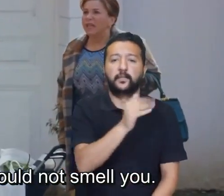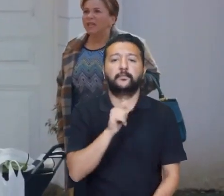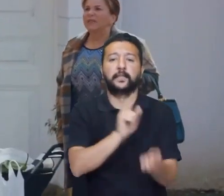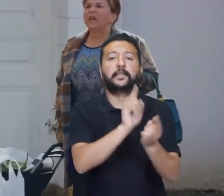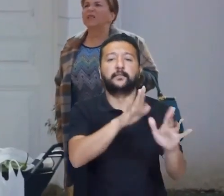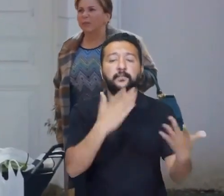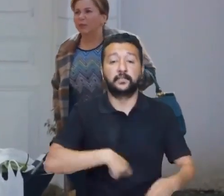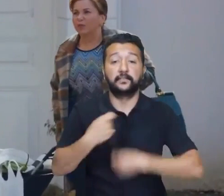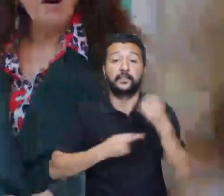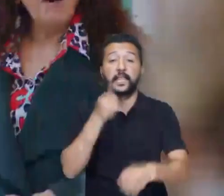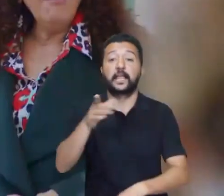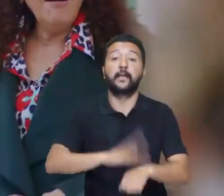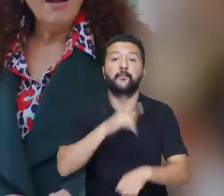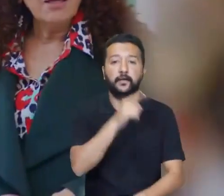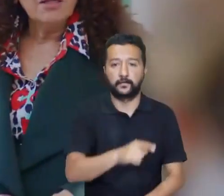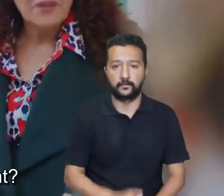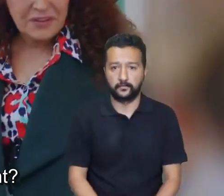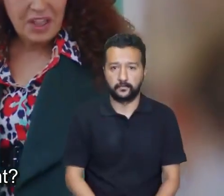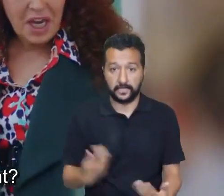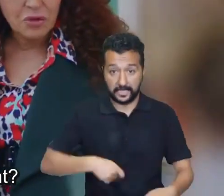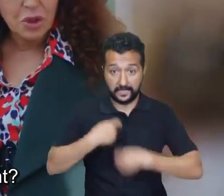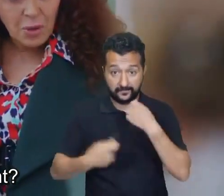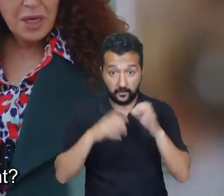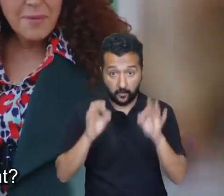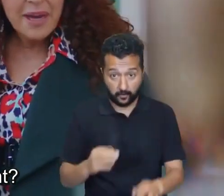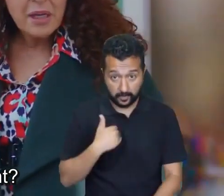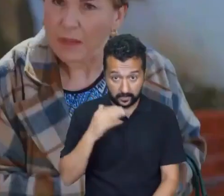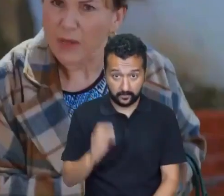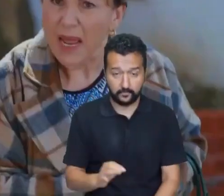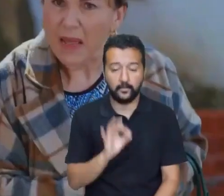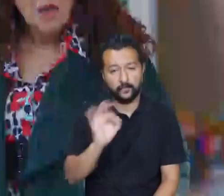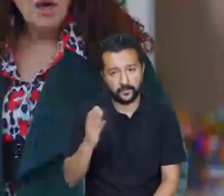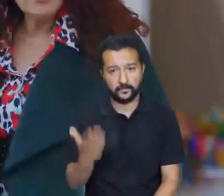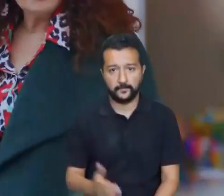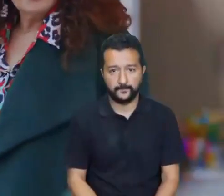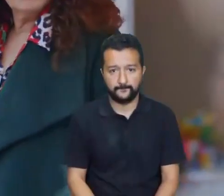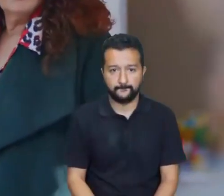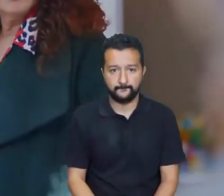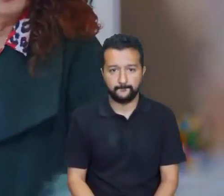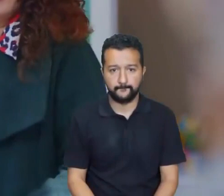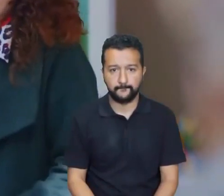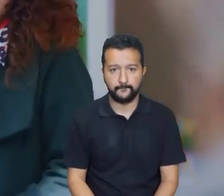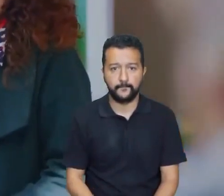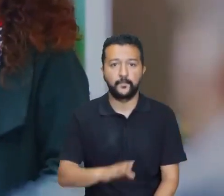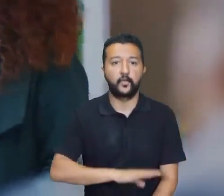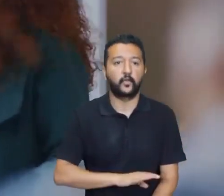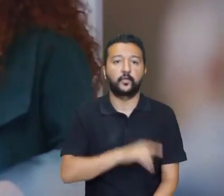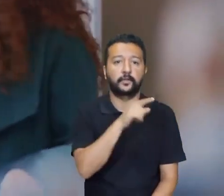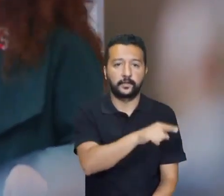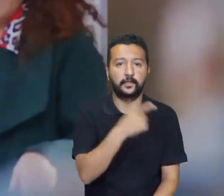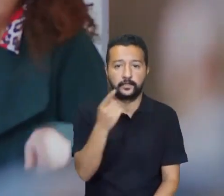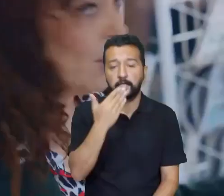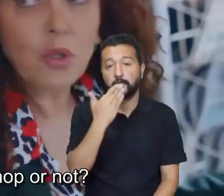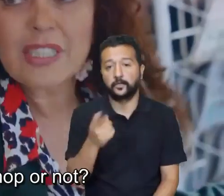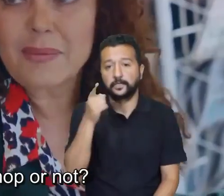kızım seni. İftira atma boşuna. Ah, iftira atıyorum öyle mi? Öyle. Ah, oğlum